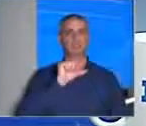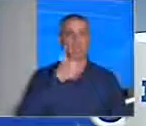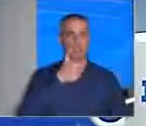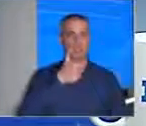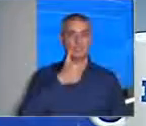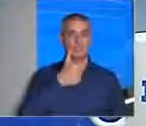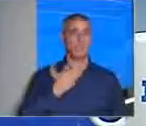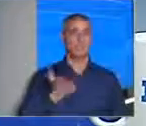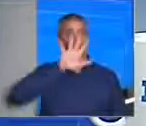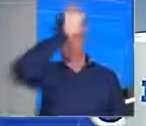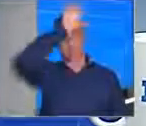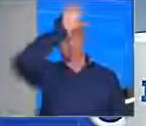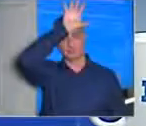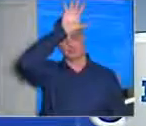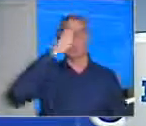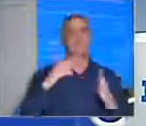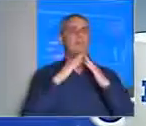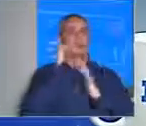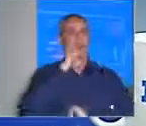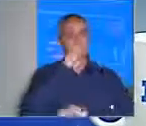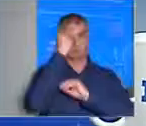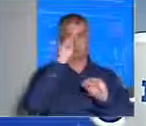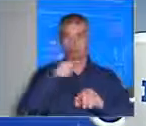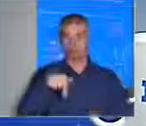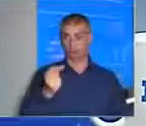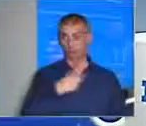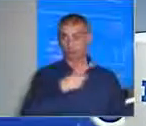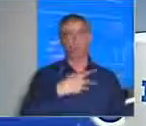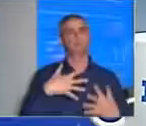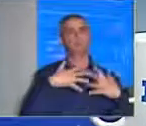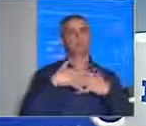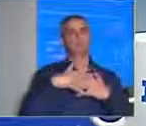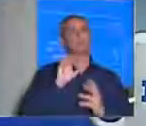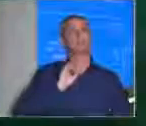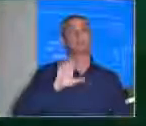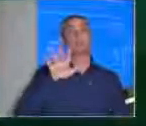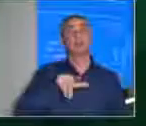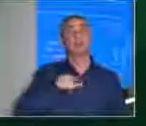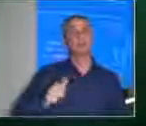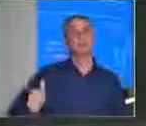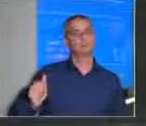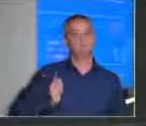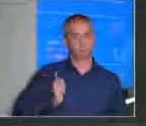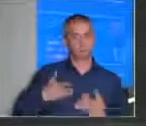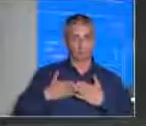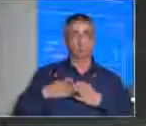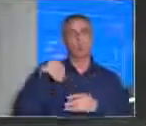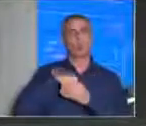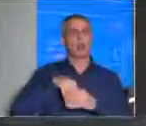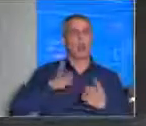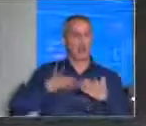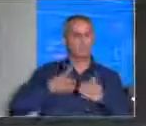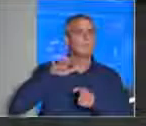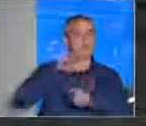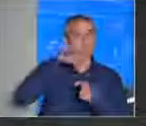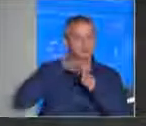לנושא הראשון. בבקשה. איראן. הבית הלבן הודיע השבוע כי ארצות הברית תשלח למזרח התיכון כוח ימי שכולל נושאת